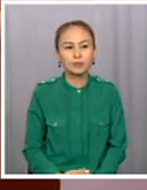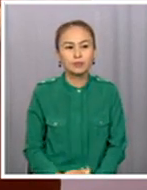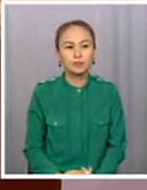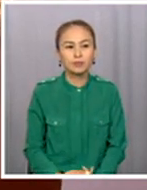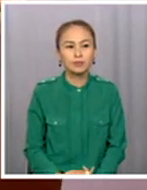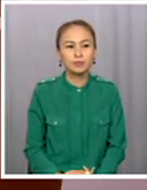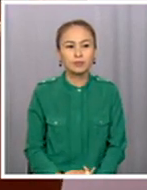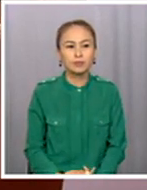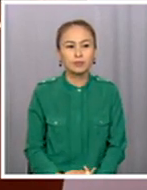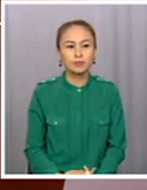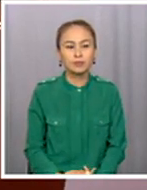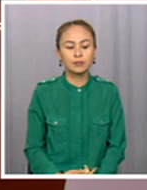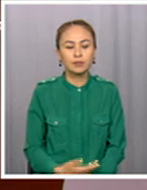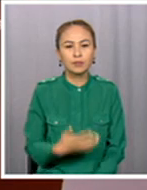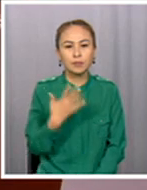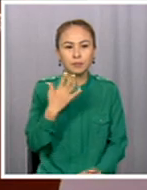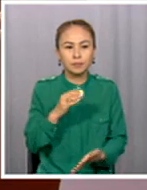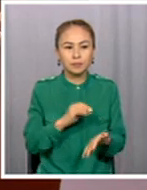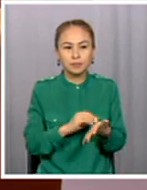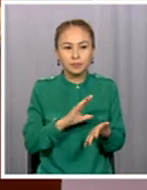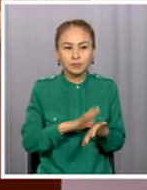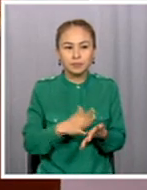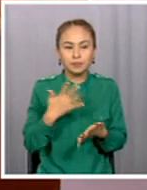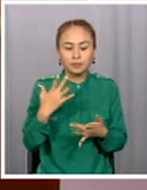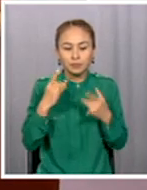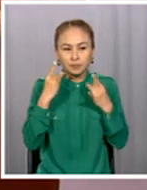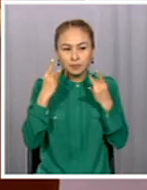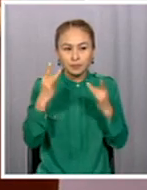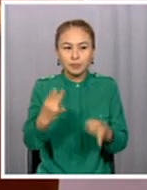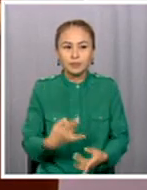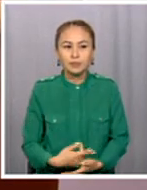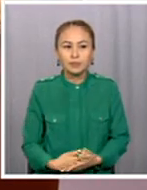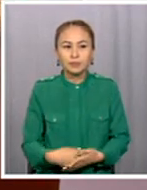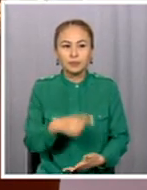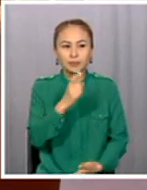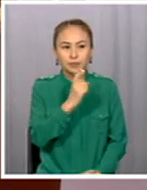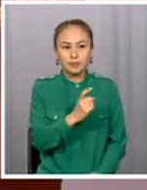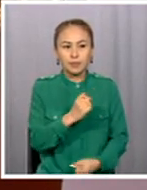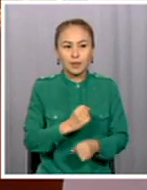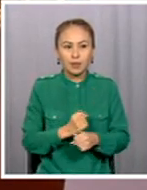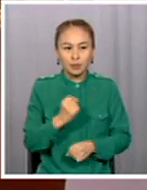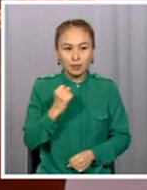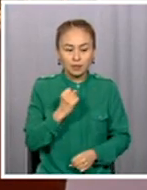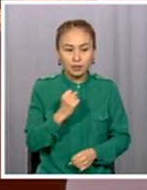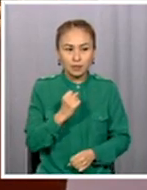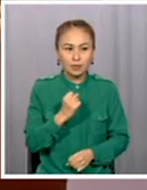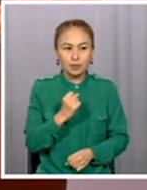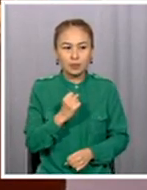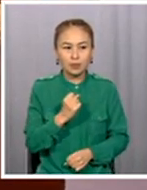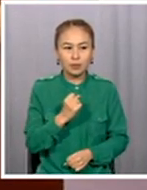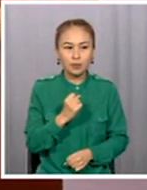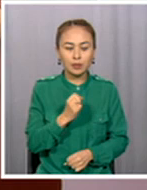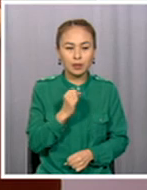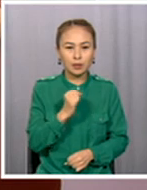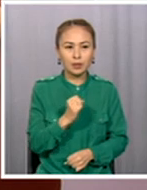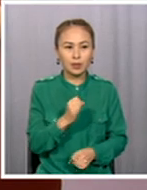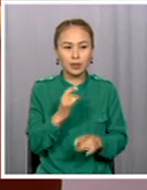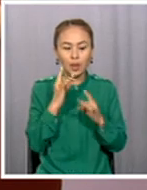Халық 5 әріп, 5 дыбыс. Мұндағы Х қатаң дауыссыз дыбыс.